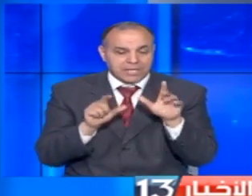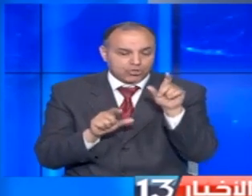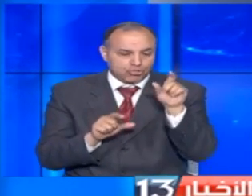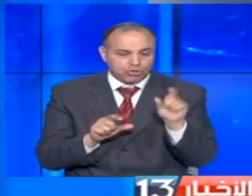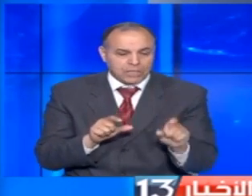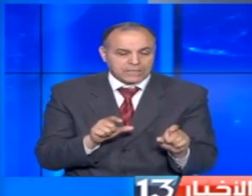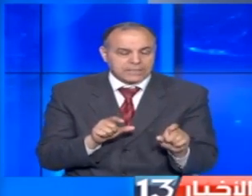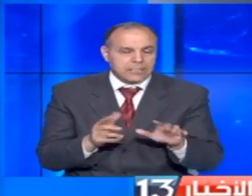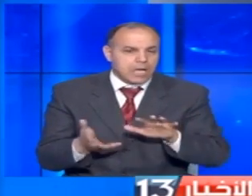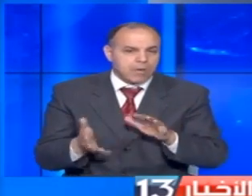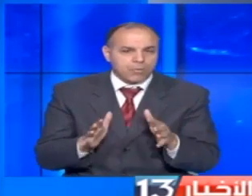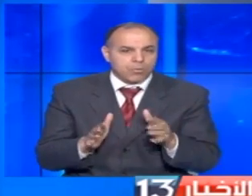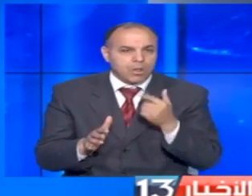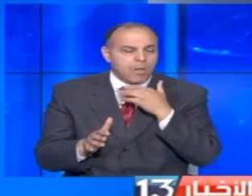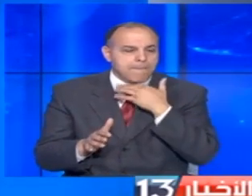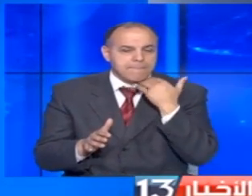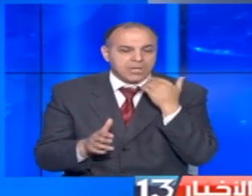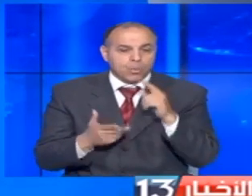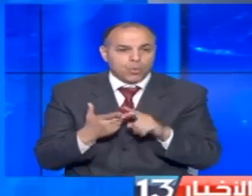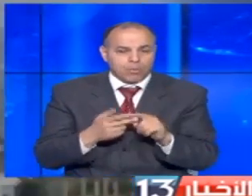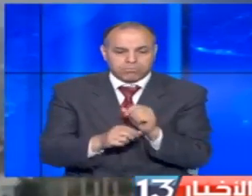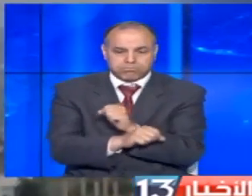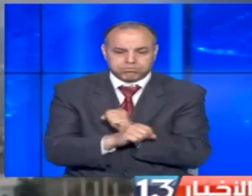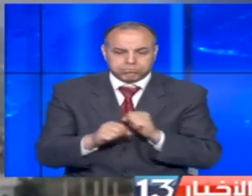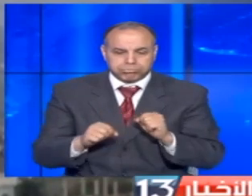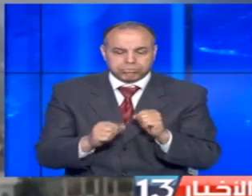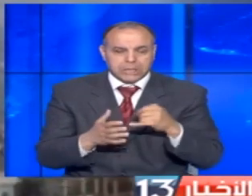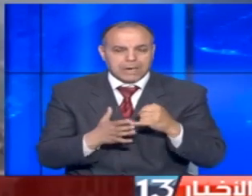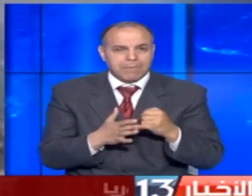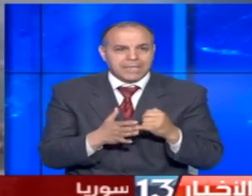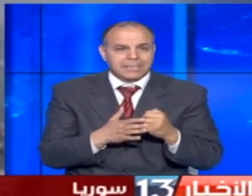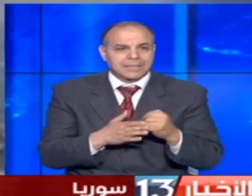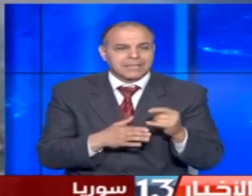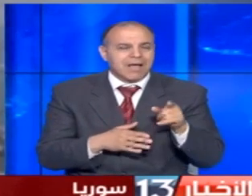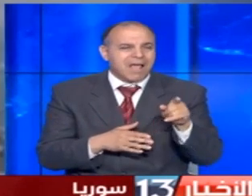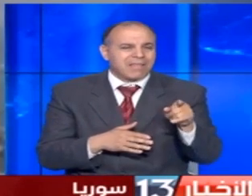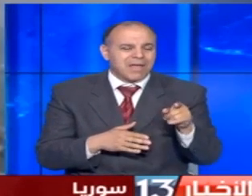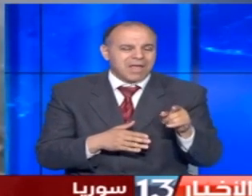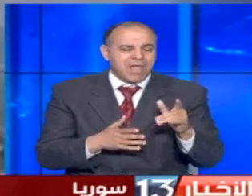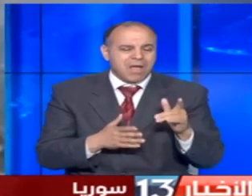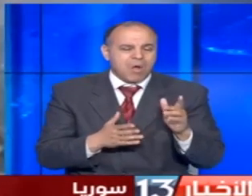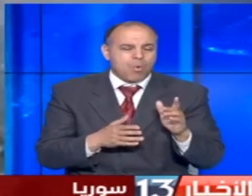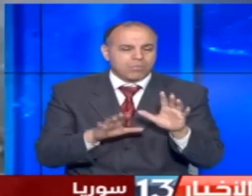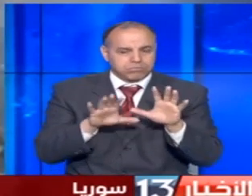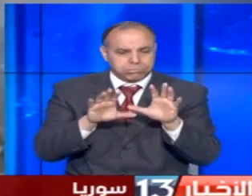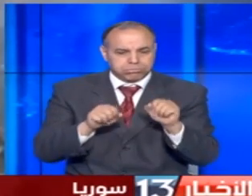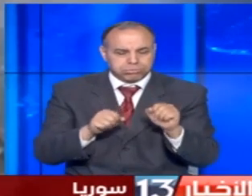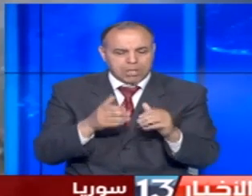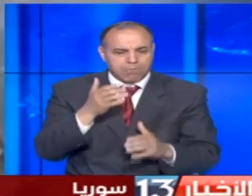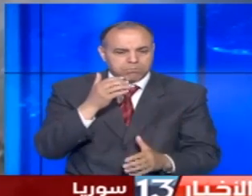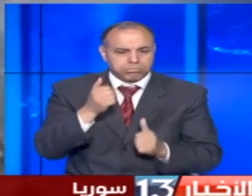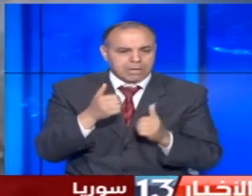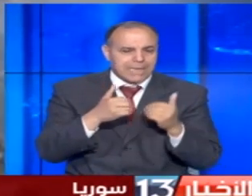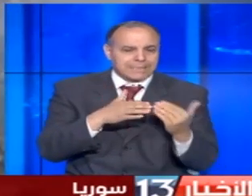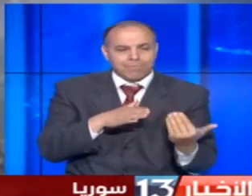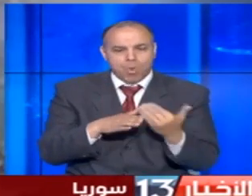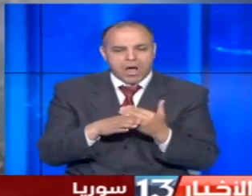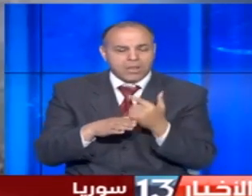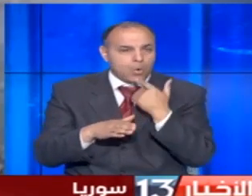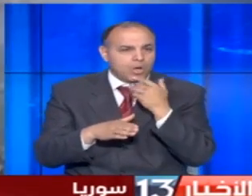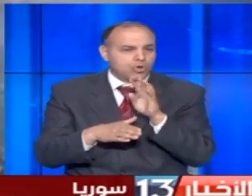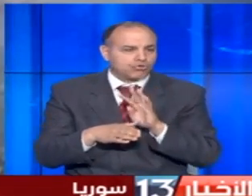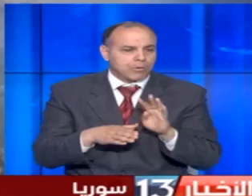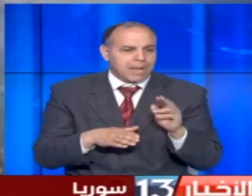شخصا على الاقل قتلوا في انفجار وسط مدينه جسر الشغور الواقعه تحت سيطره مسلحي المعارضه في